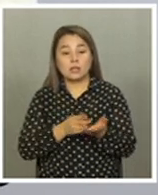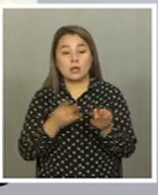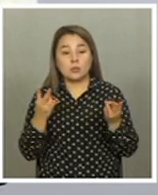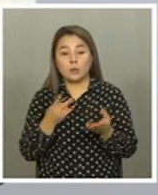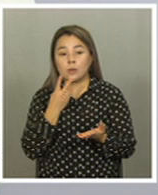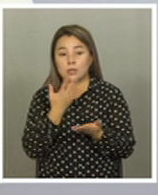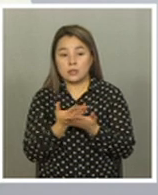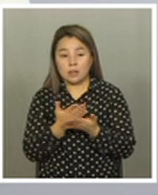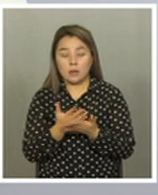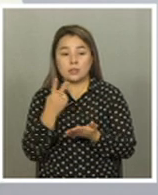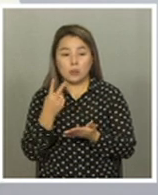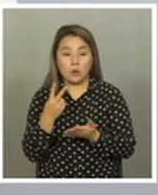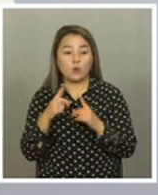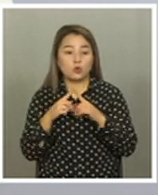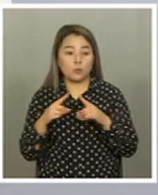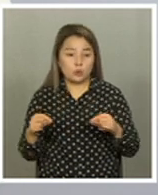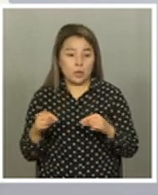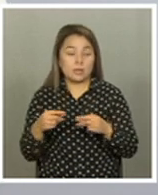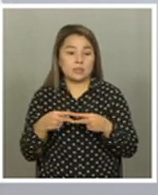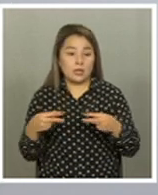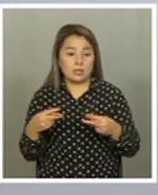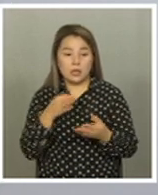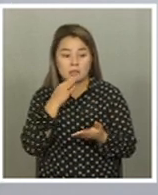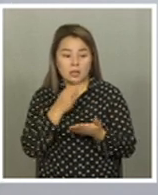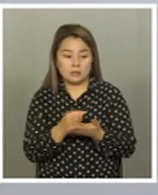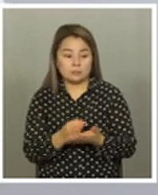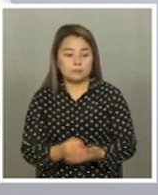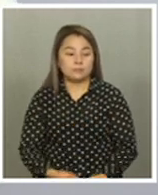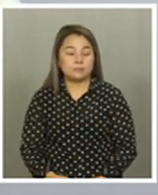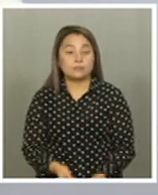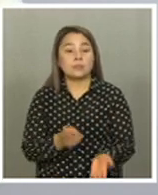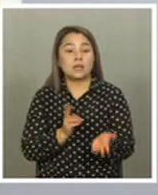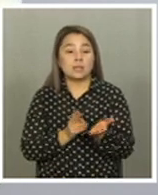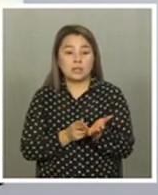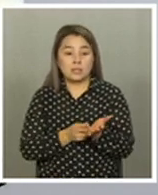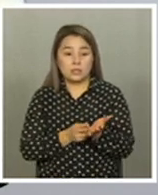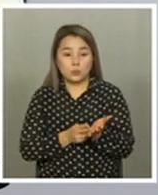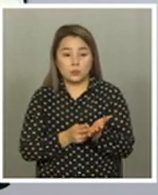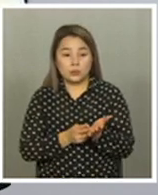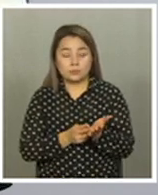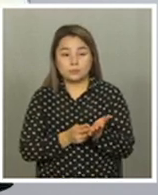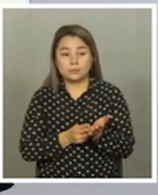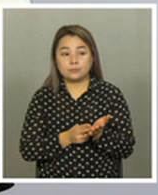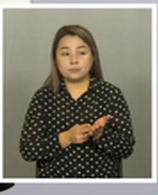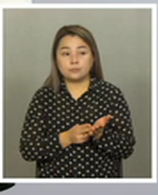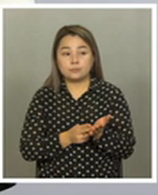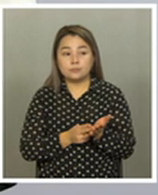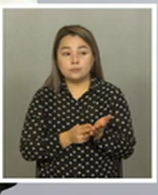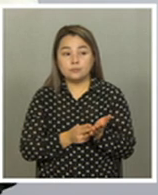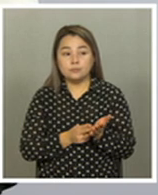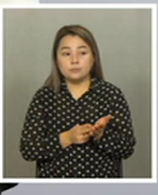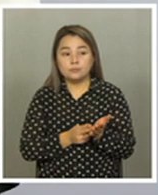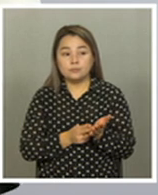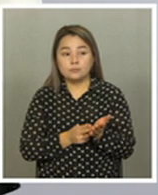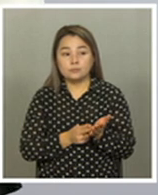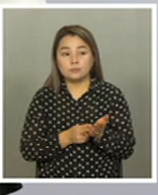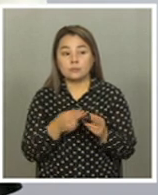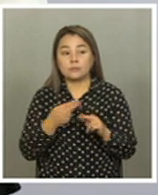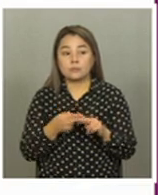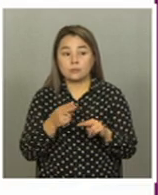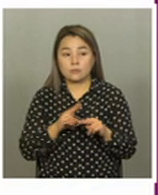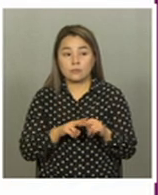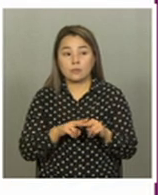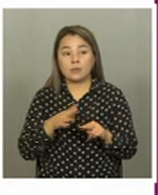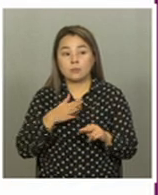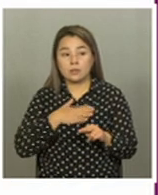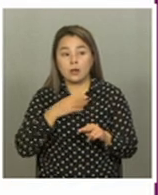екі үшбұрыштың тең болатындығын. Дәлелдеуі, балалар, мінекей, бізде А,